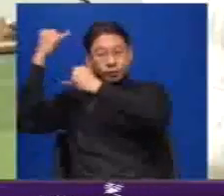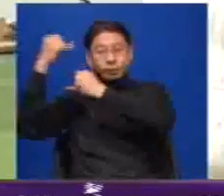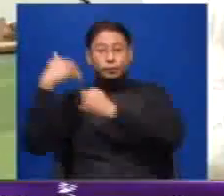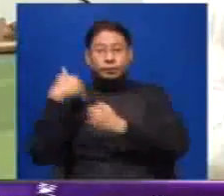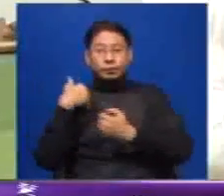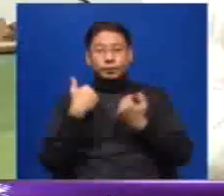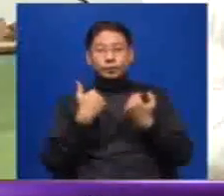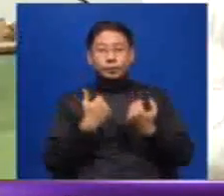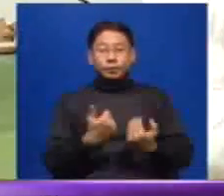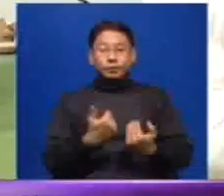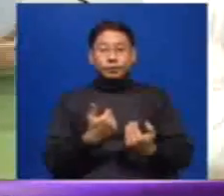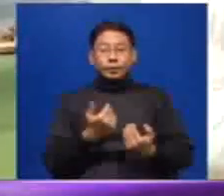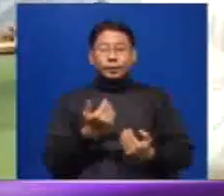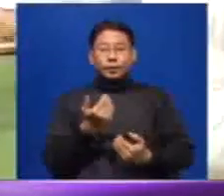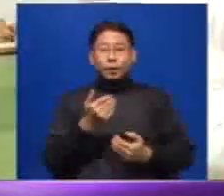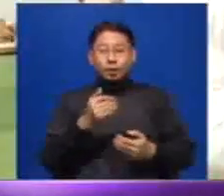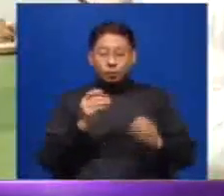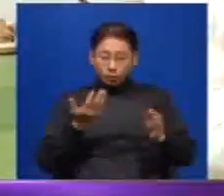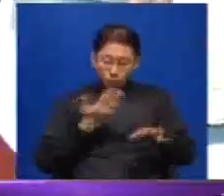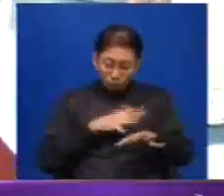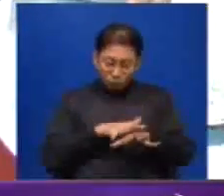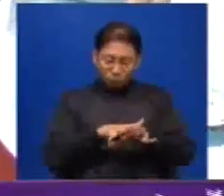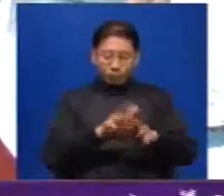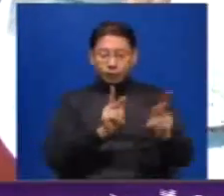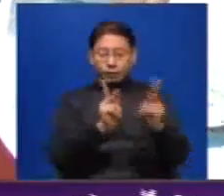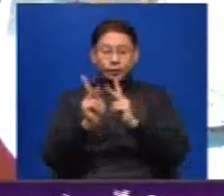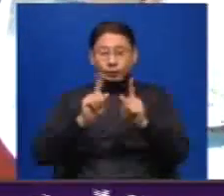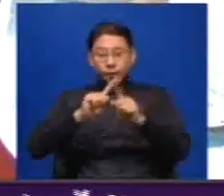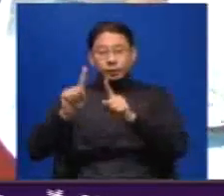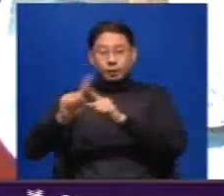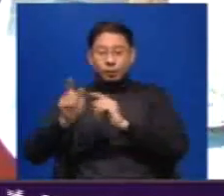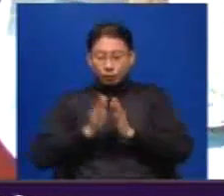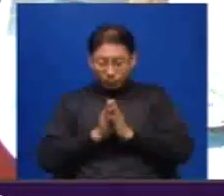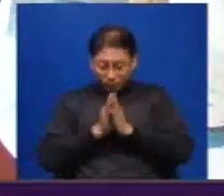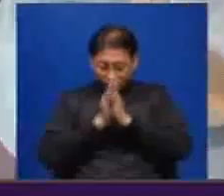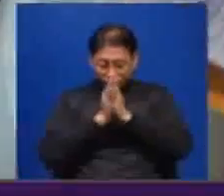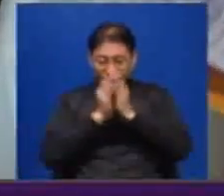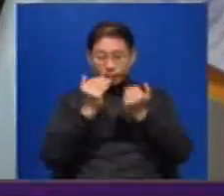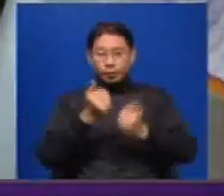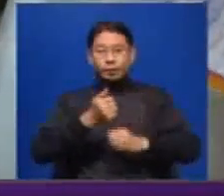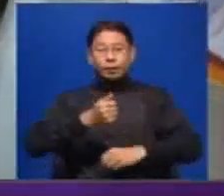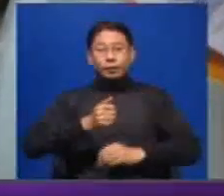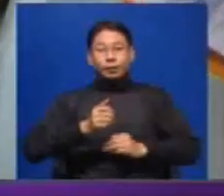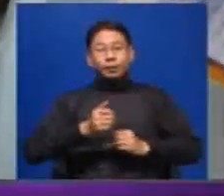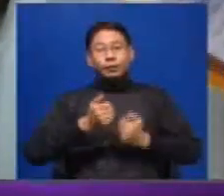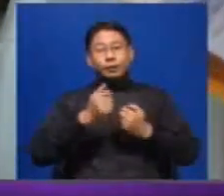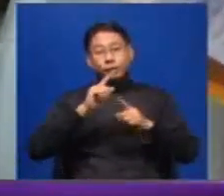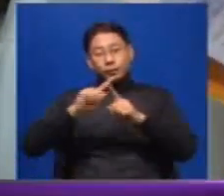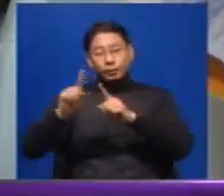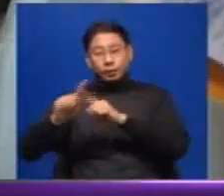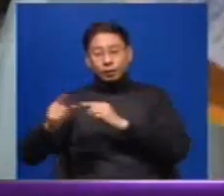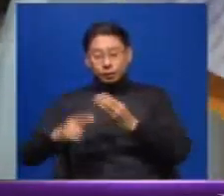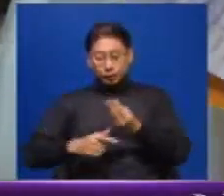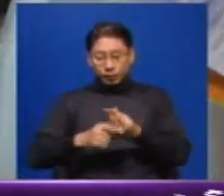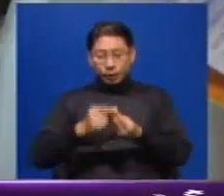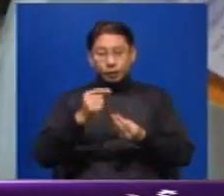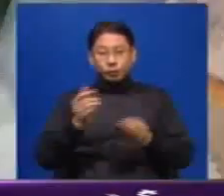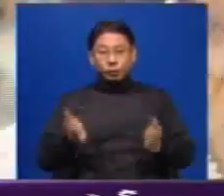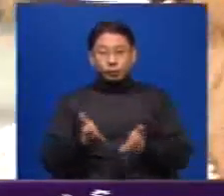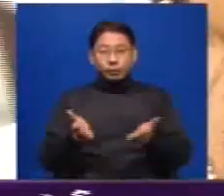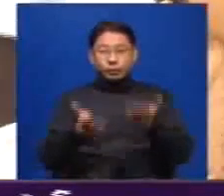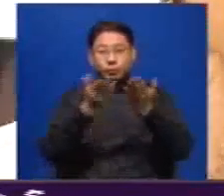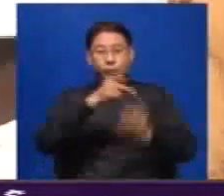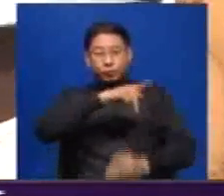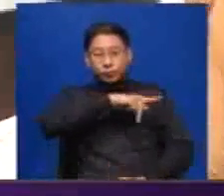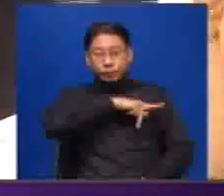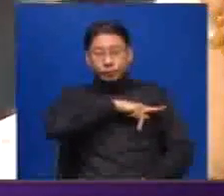าสนิกชนยังสามารถเข้าร่วมกิจกรรมอื่นๆทั้งไหว้พระฟังเทศสวดมนต์ได้ในงานสัปดาห์ส่งเสริมพระพุทธศาสนา